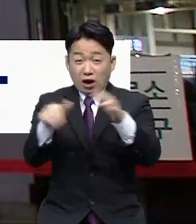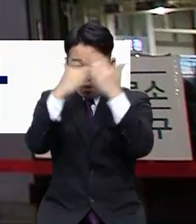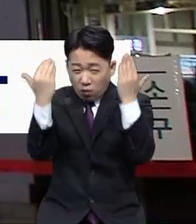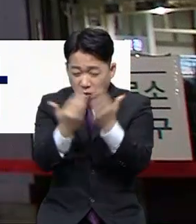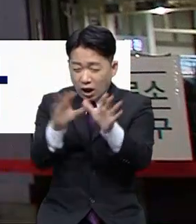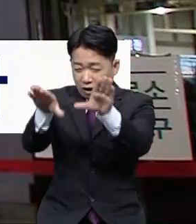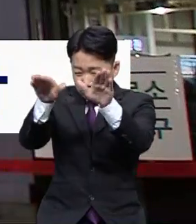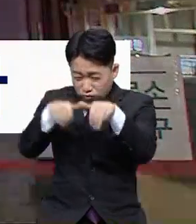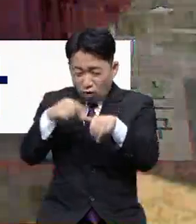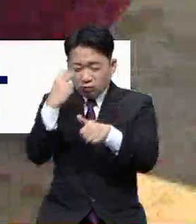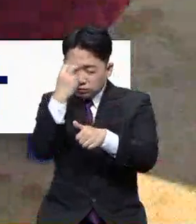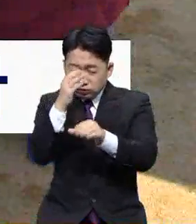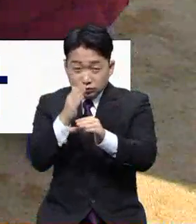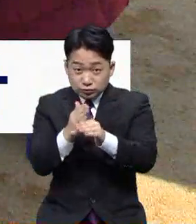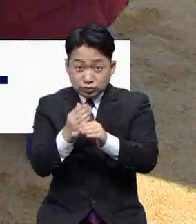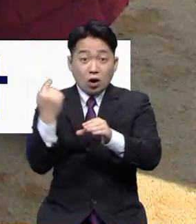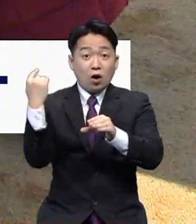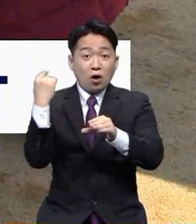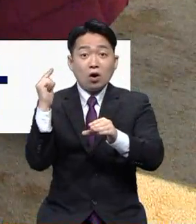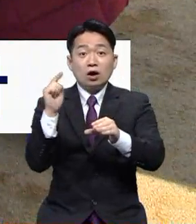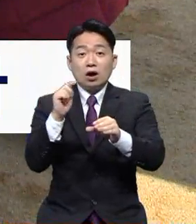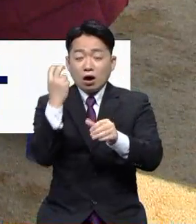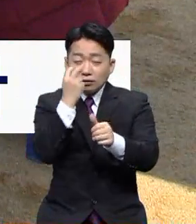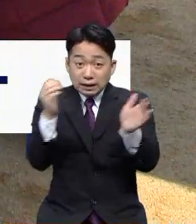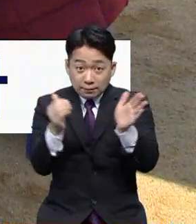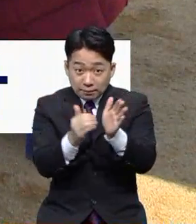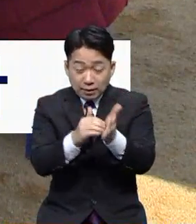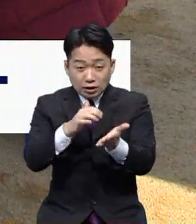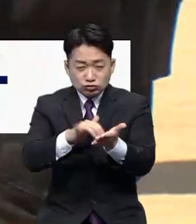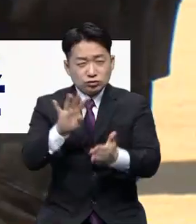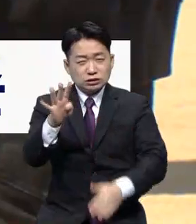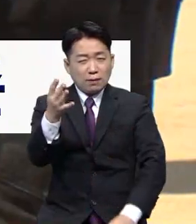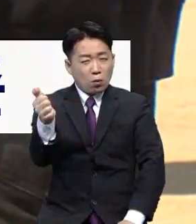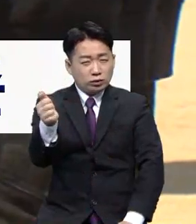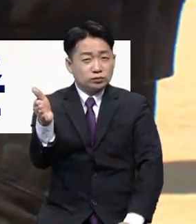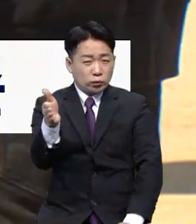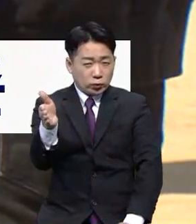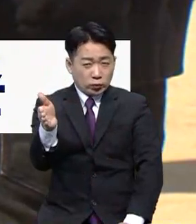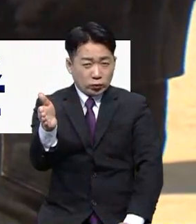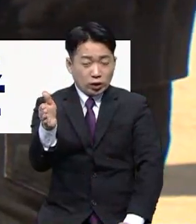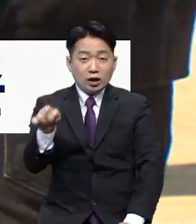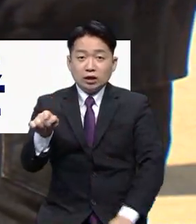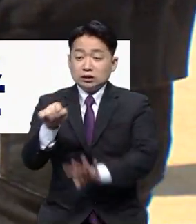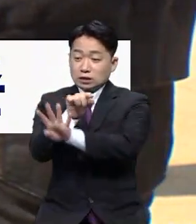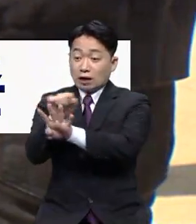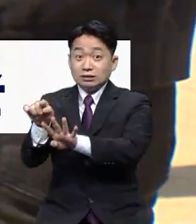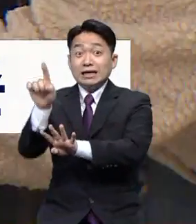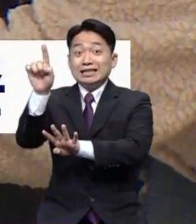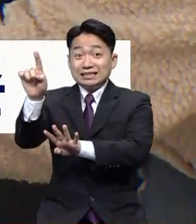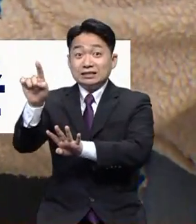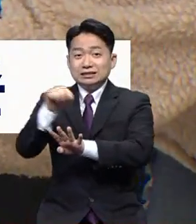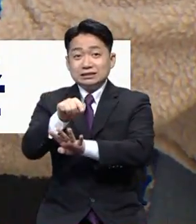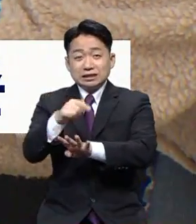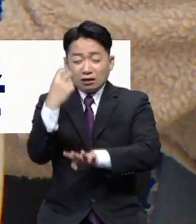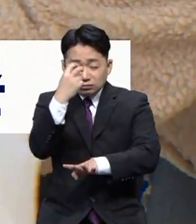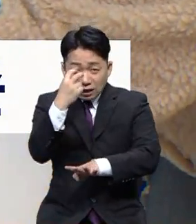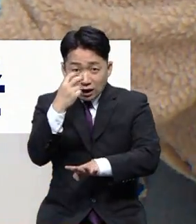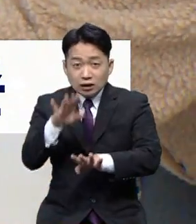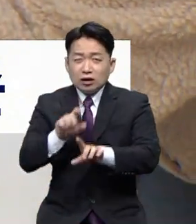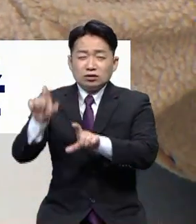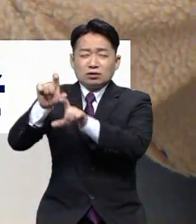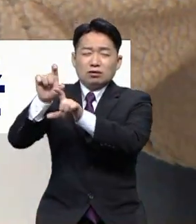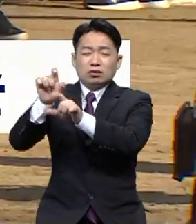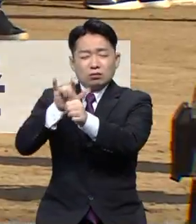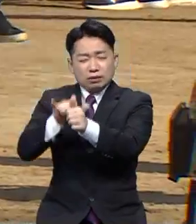검사를 진행하고 있습니다. 어제까지 검사를 마친 사람은 450명인데 전체 대상자의 4분의 1 수준이어서 확진자가 더